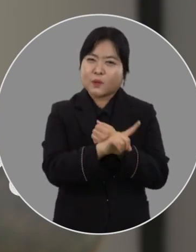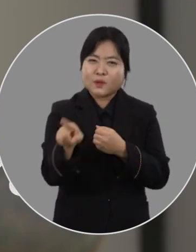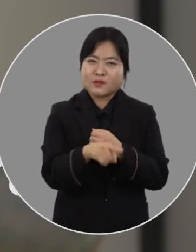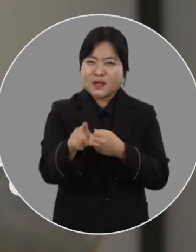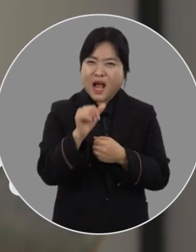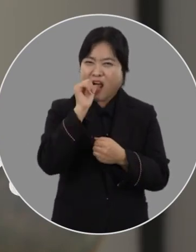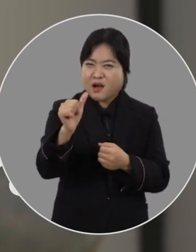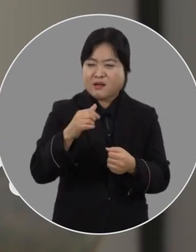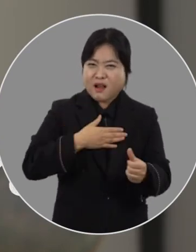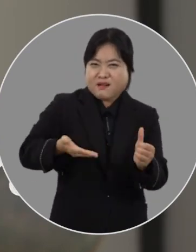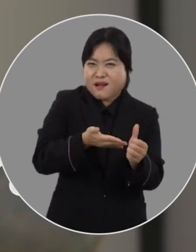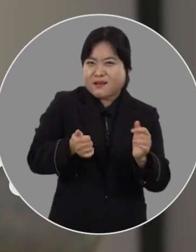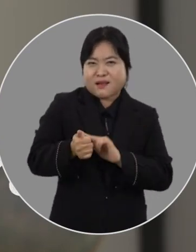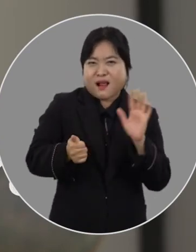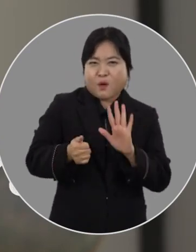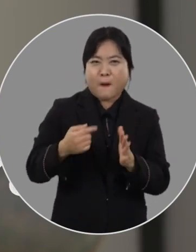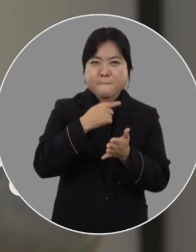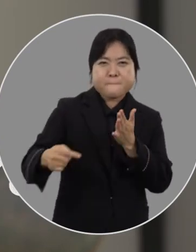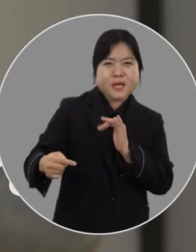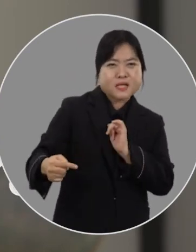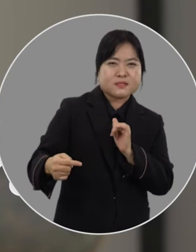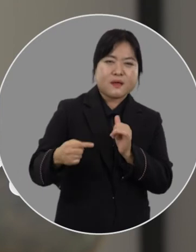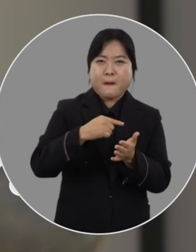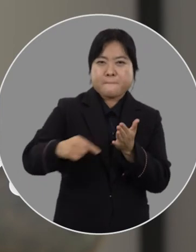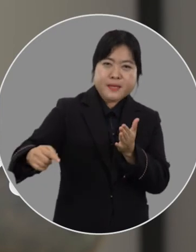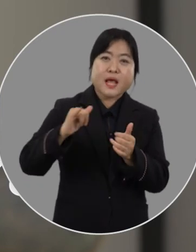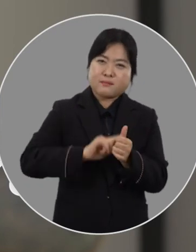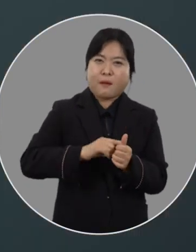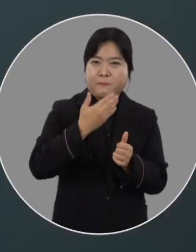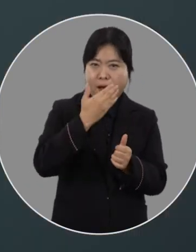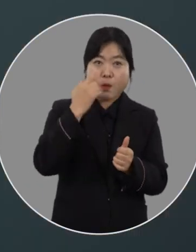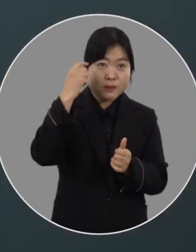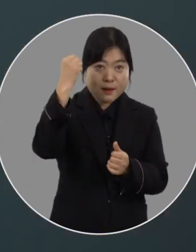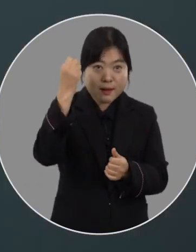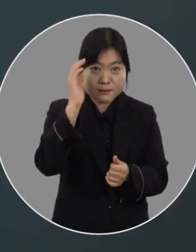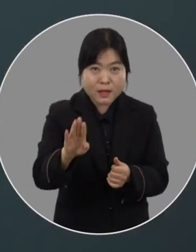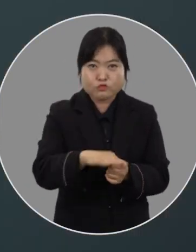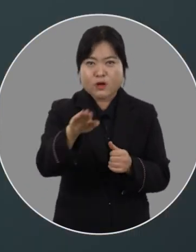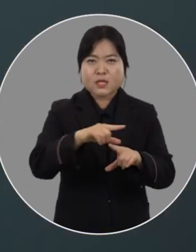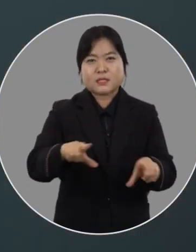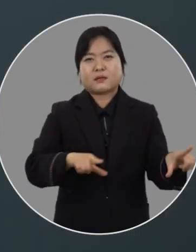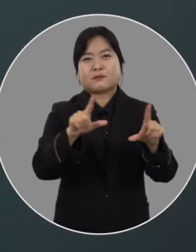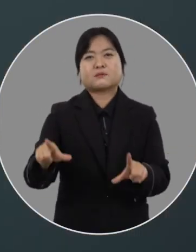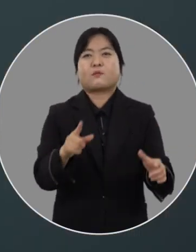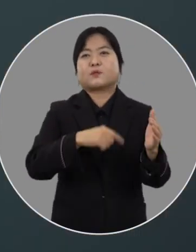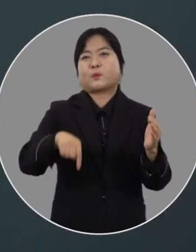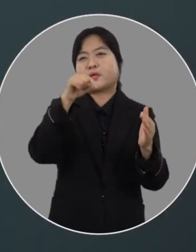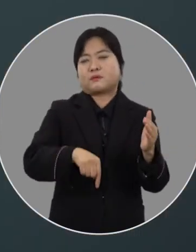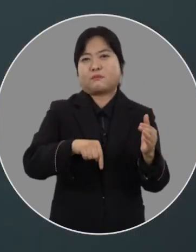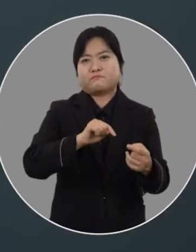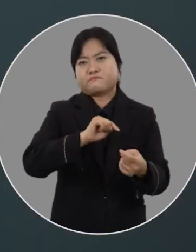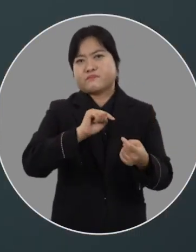의미에서 절대로 가해자는 되지 않고 피해자는 될 수 있다고 생각하기 쉽지만 우리들이 일상적인 생활